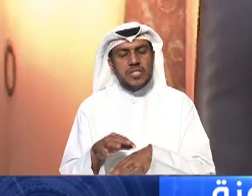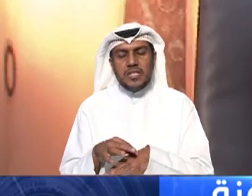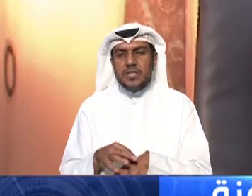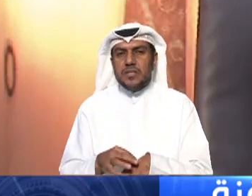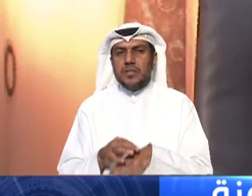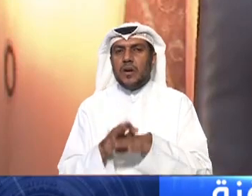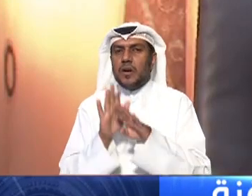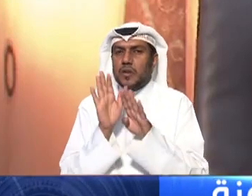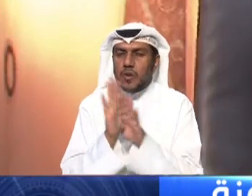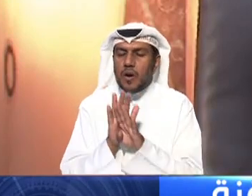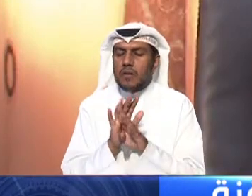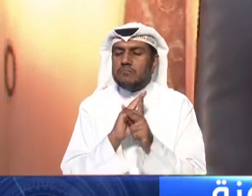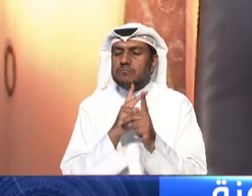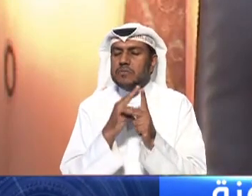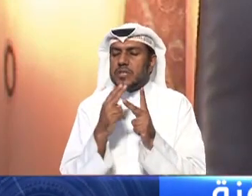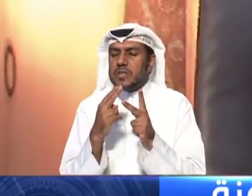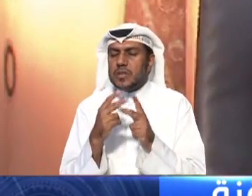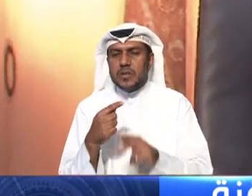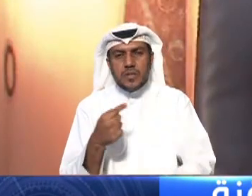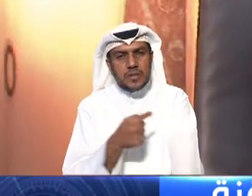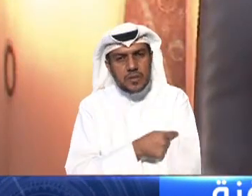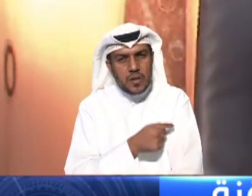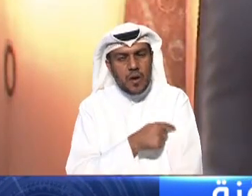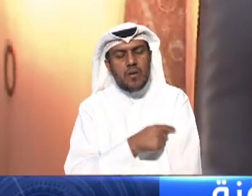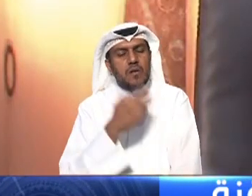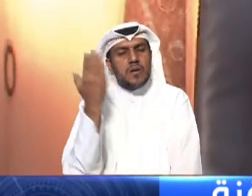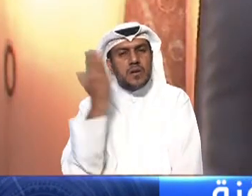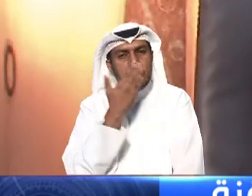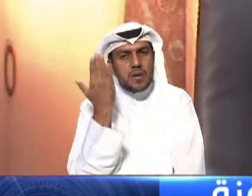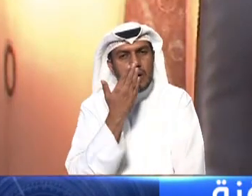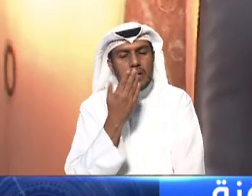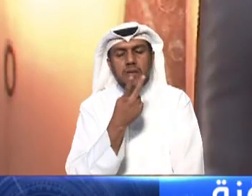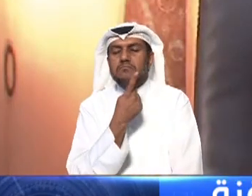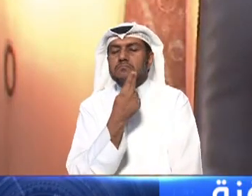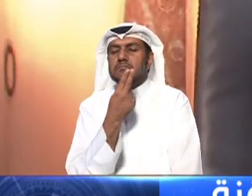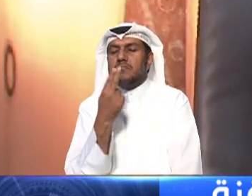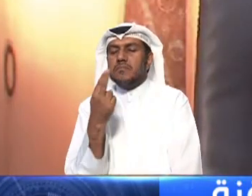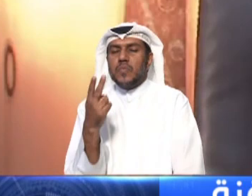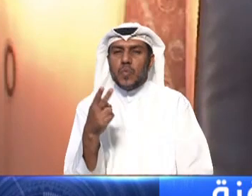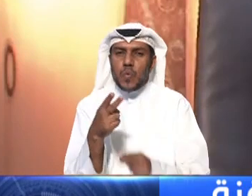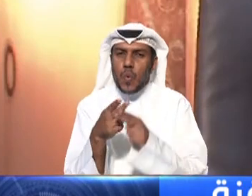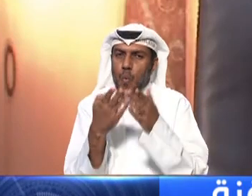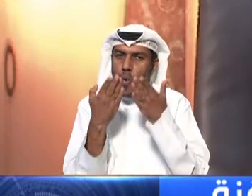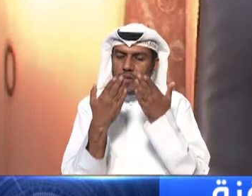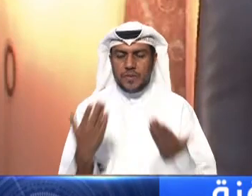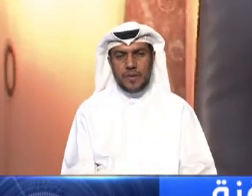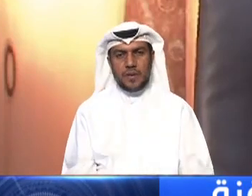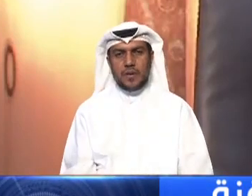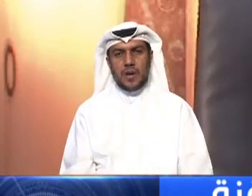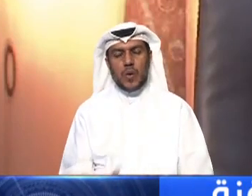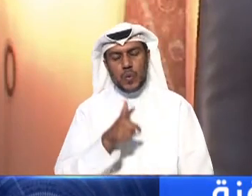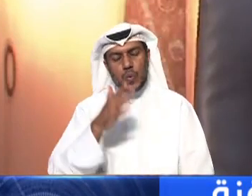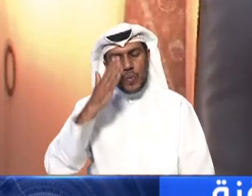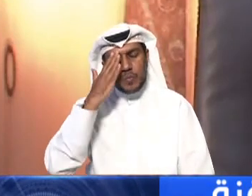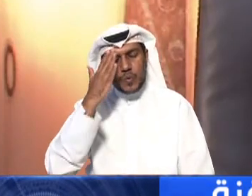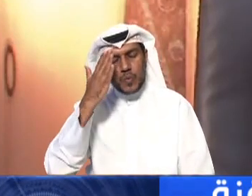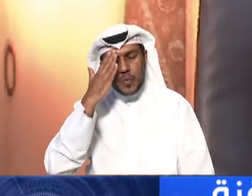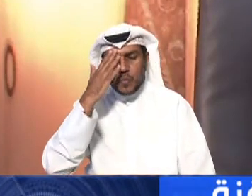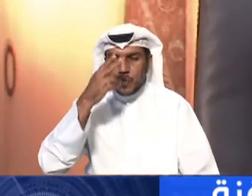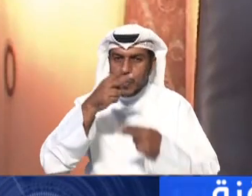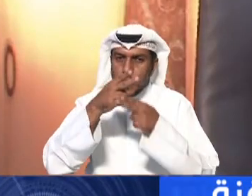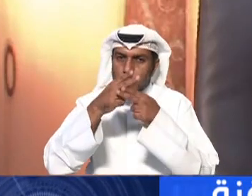والإغاثية والإنشائية والصحة والتعليم. لذلك نحن ننتهز هذه الفرصة لنقدم الشكر الجزيل والعميق